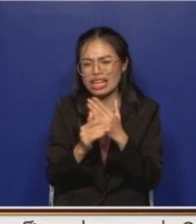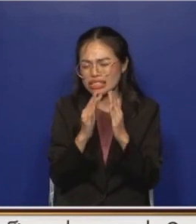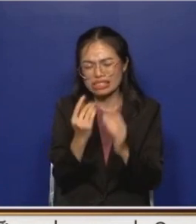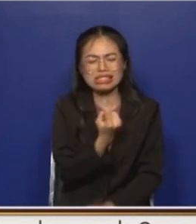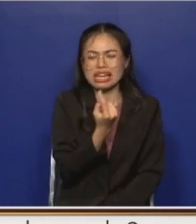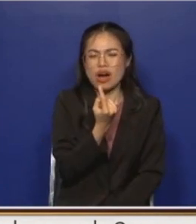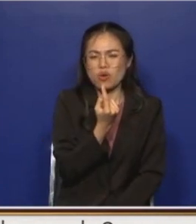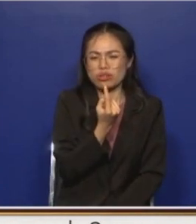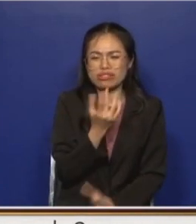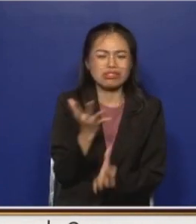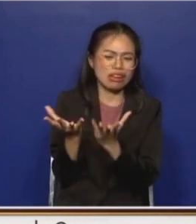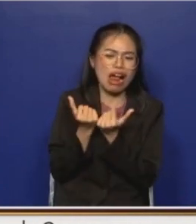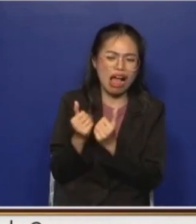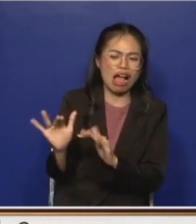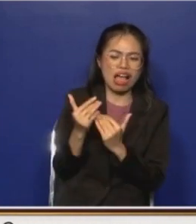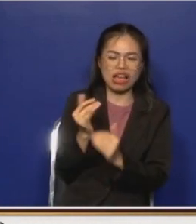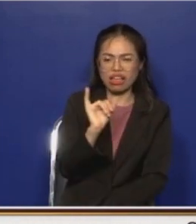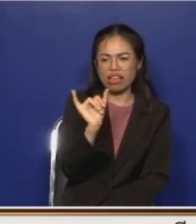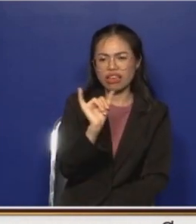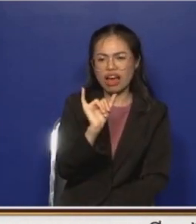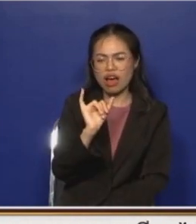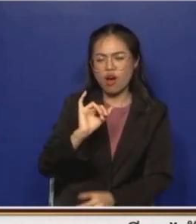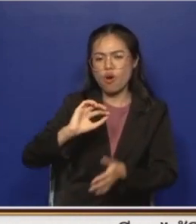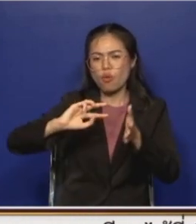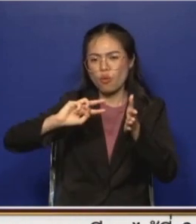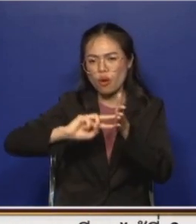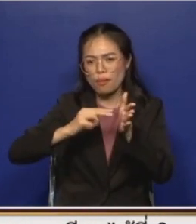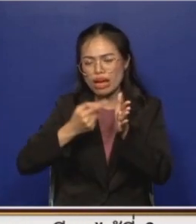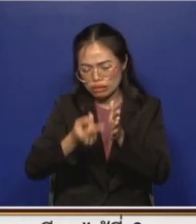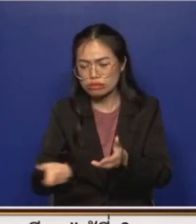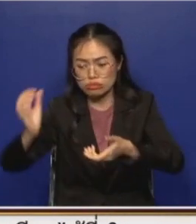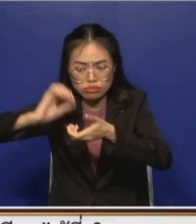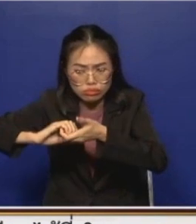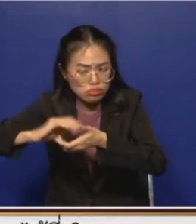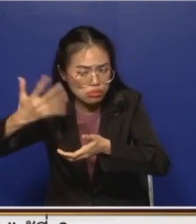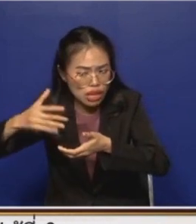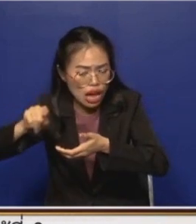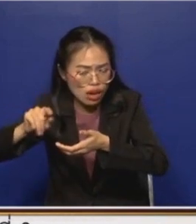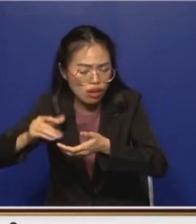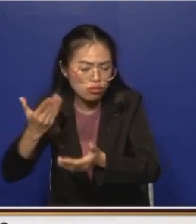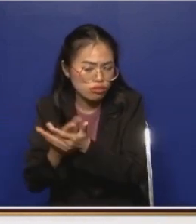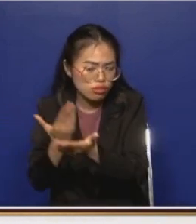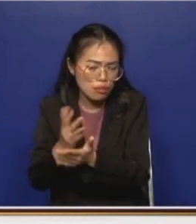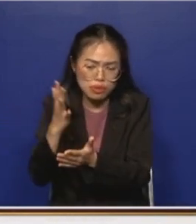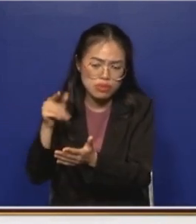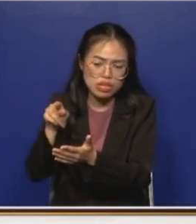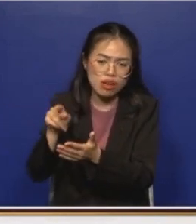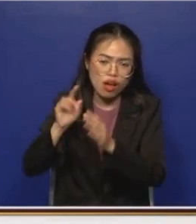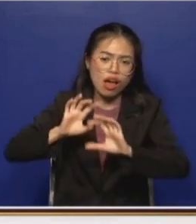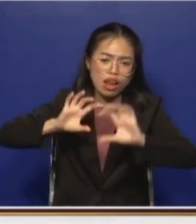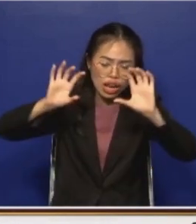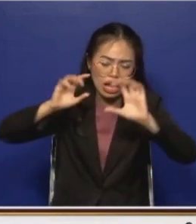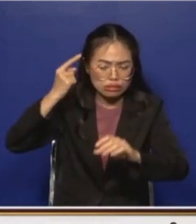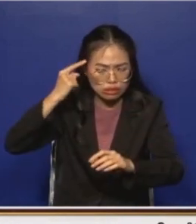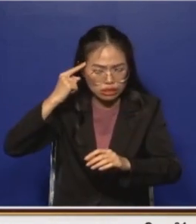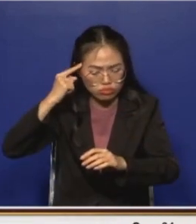อนหลังมาอีกมีปัญหาก็โดนคนกระหน่ำข่าวหนังสือพิมพ์ออกมาตอนนี้เราก็ไปหวังเรื่องแอสตราเซเนก